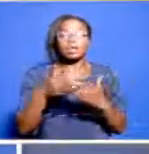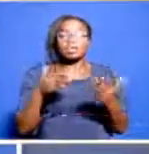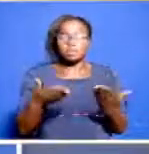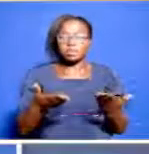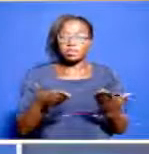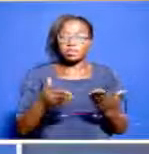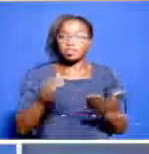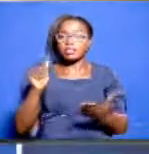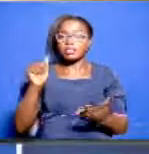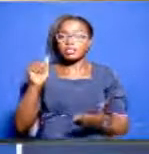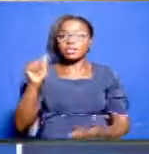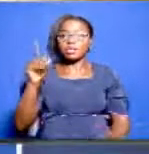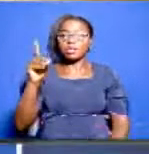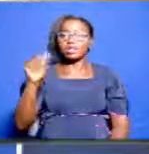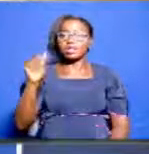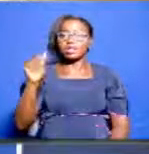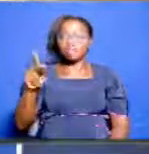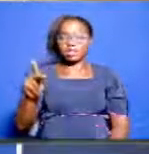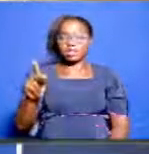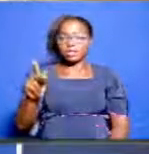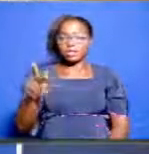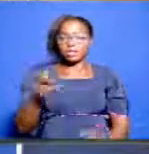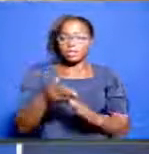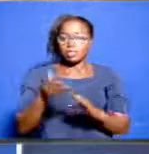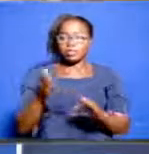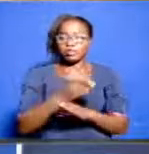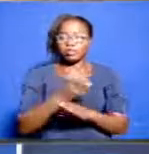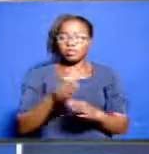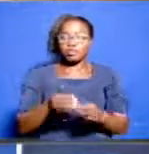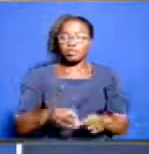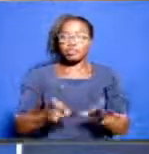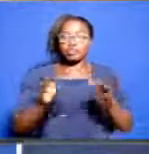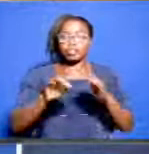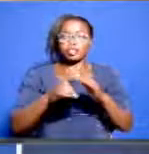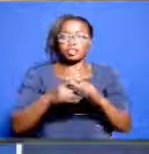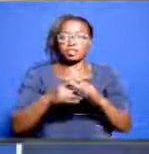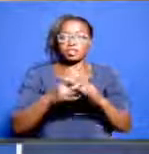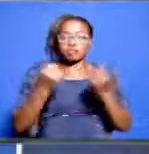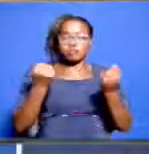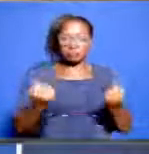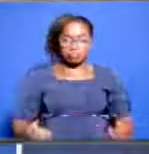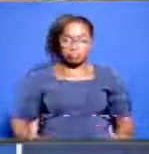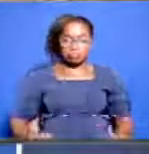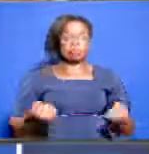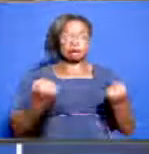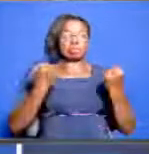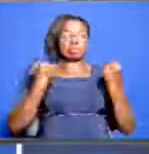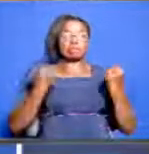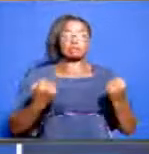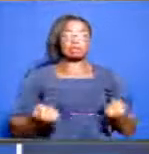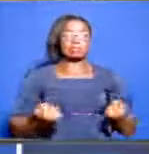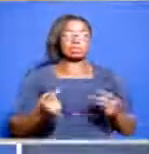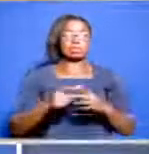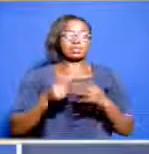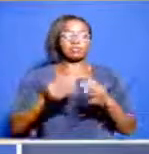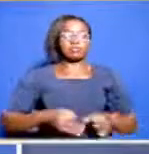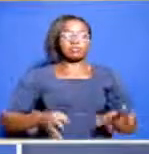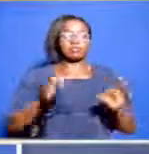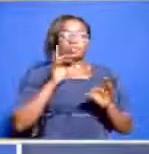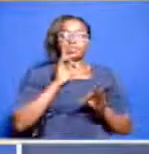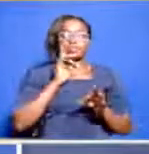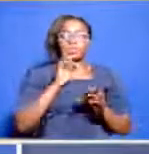nchini ADAK. Hii ni kabla ya kung'wananga kwa mashindano ya kunyanyua uzani barani itakayoanza rasmi kesho. Some